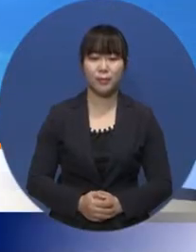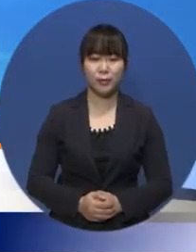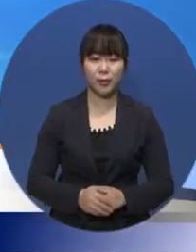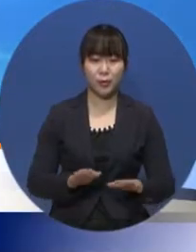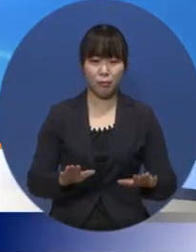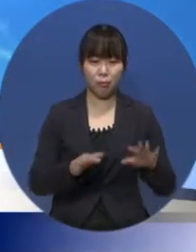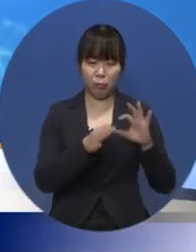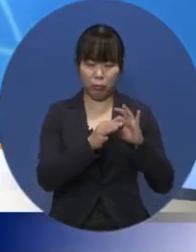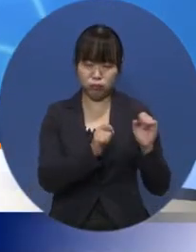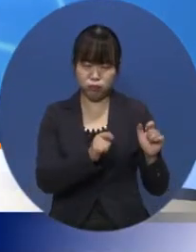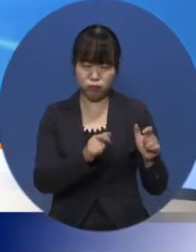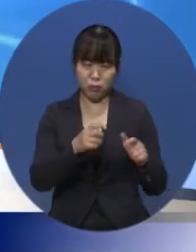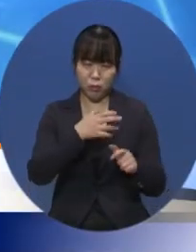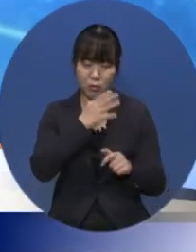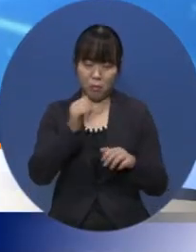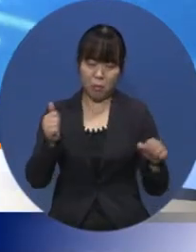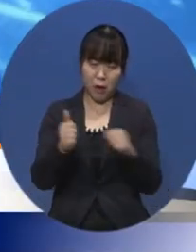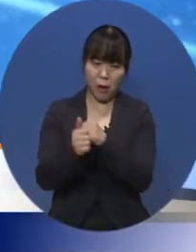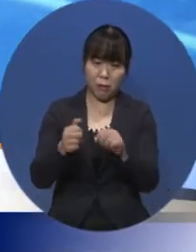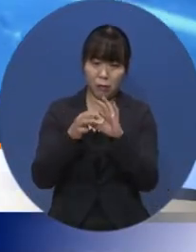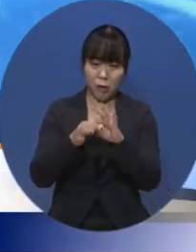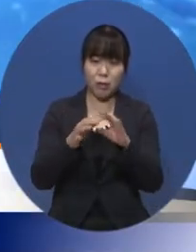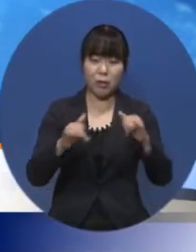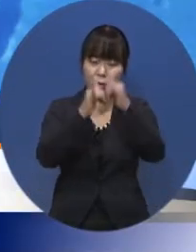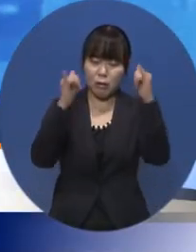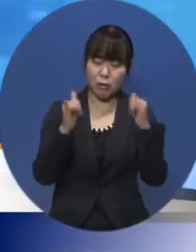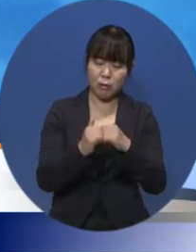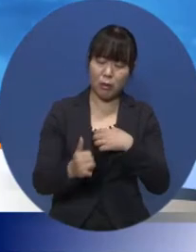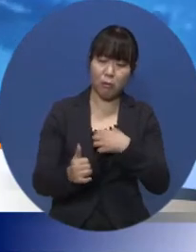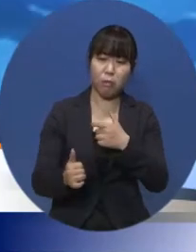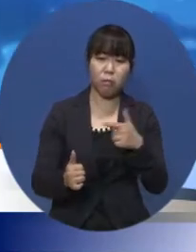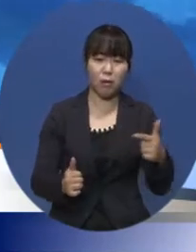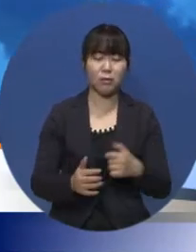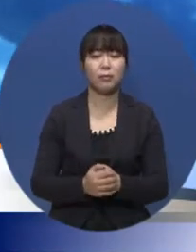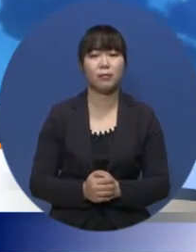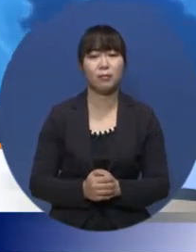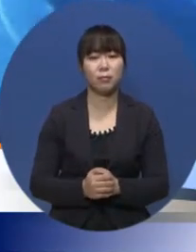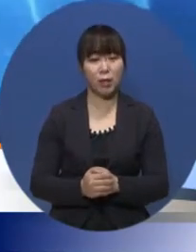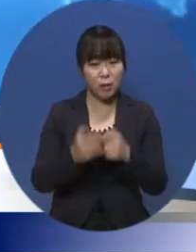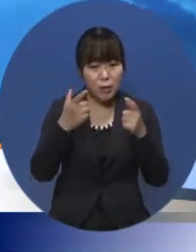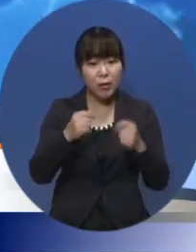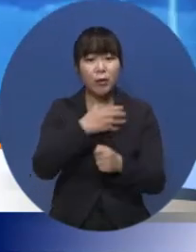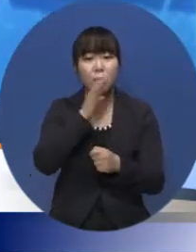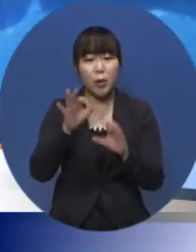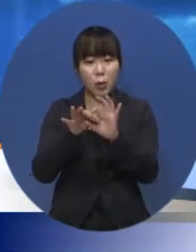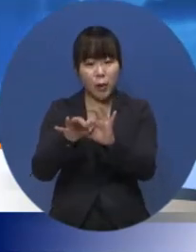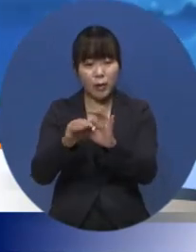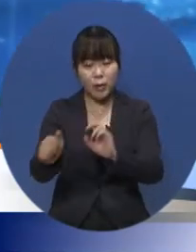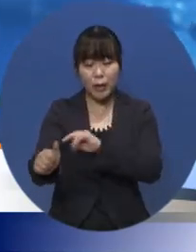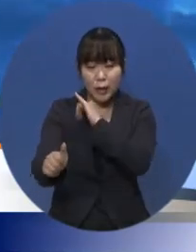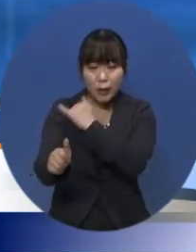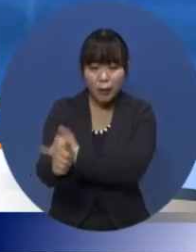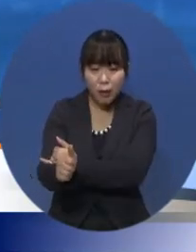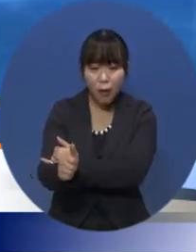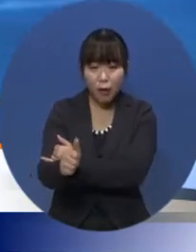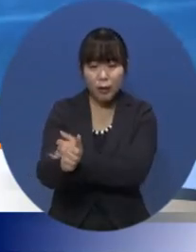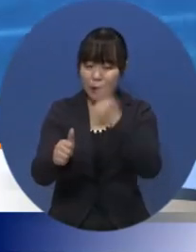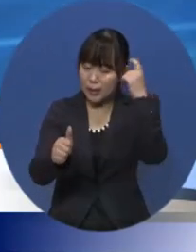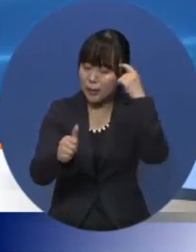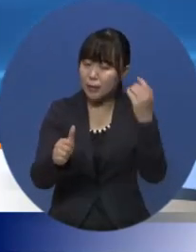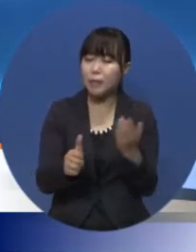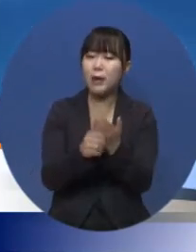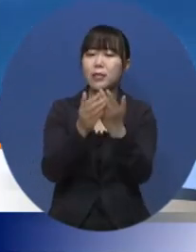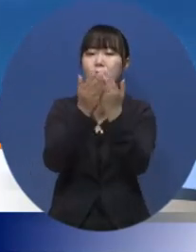계속해서 증가하는 노인 학대에 대해 사회적 우려가 높은데요. 이에 따라 노인에 대한 인권 인식 향상을 위한